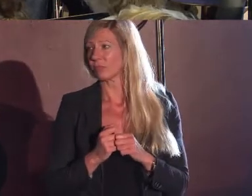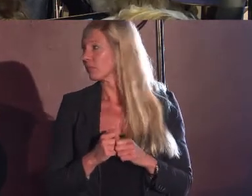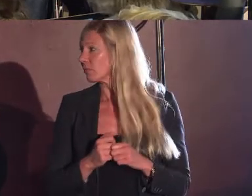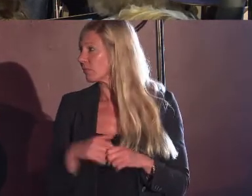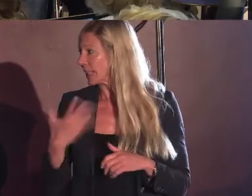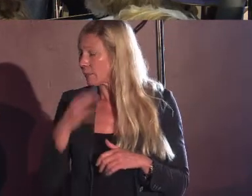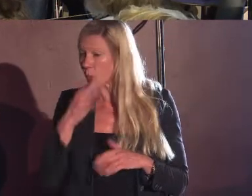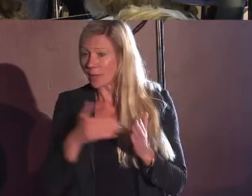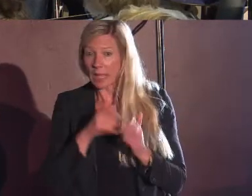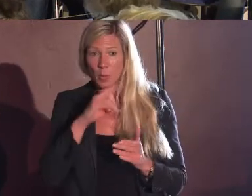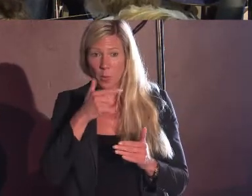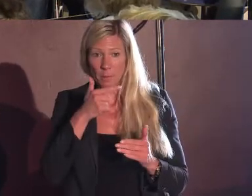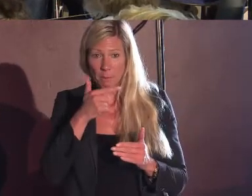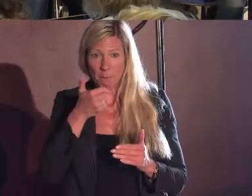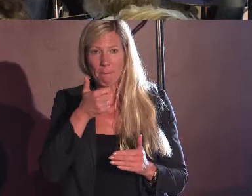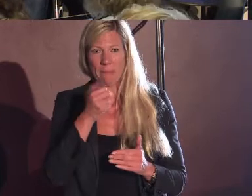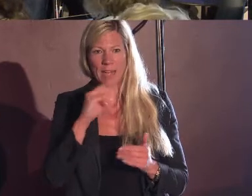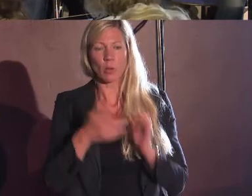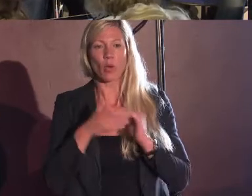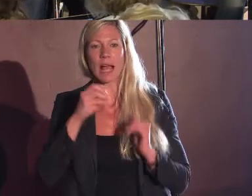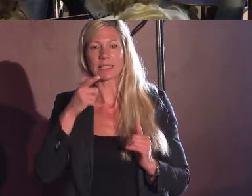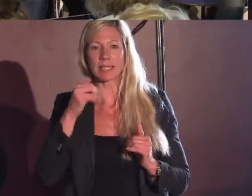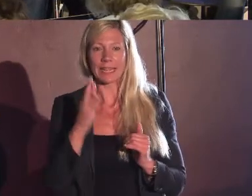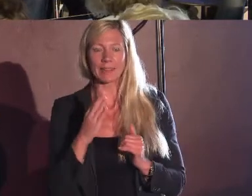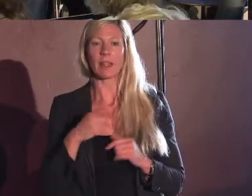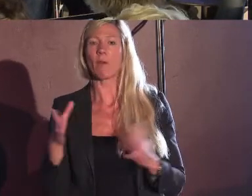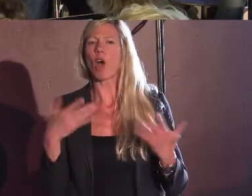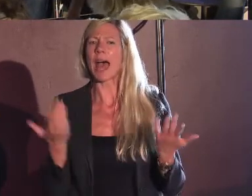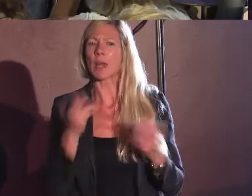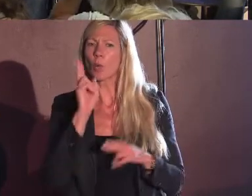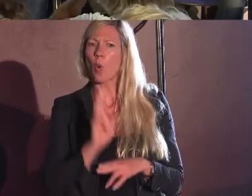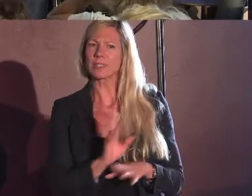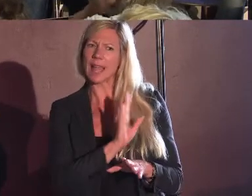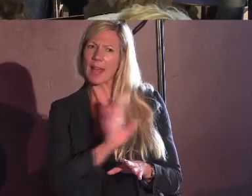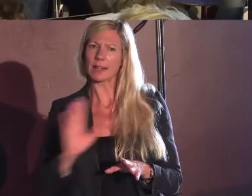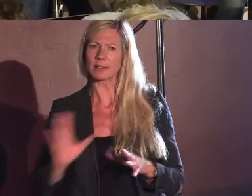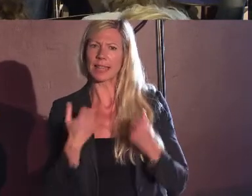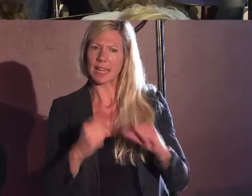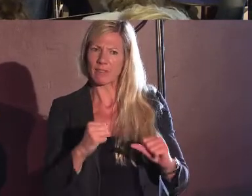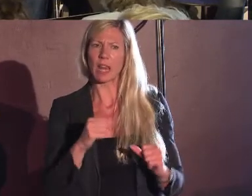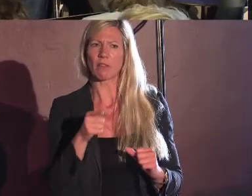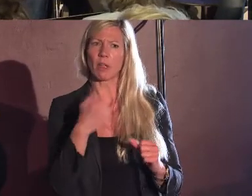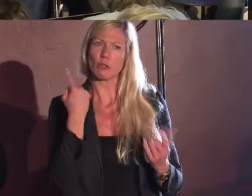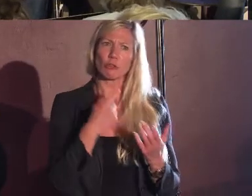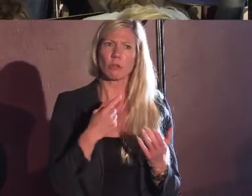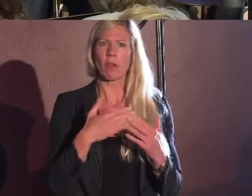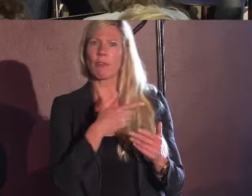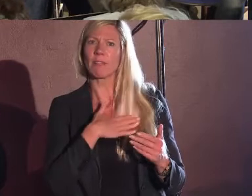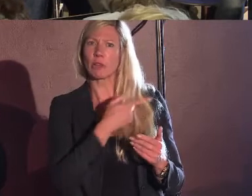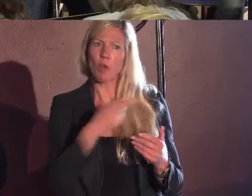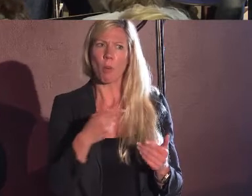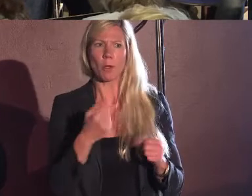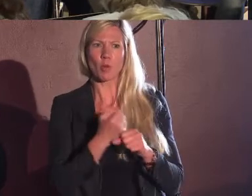Här är en fråga till Robert och Astrid. Vad är konstnärers drivkraft till att samarbeta med andra samhällsaktörer? Vad är den